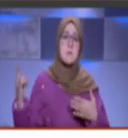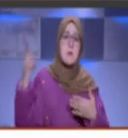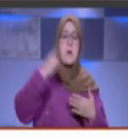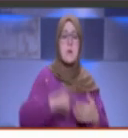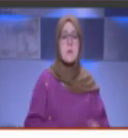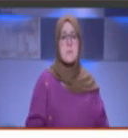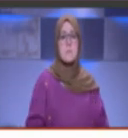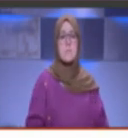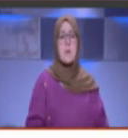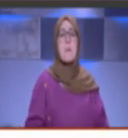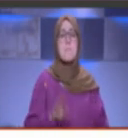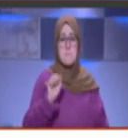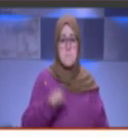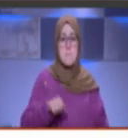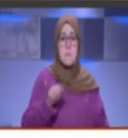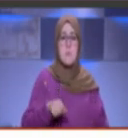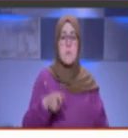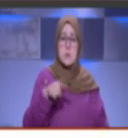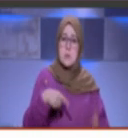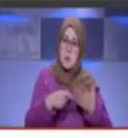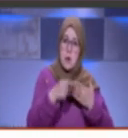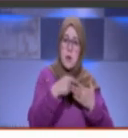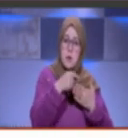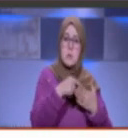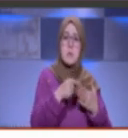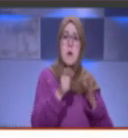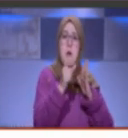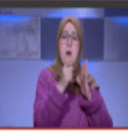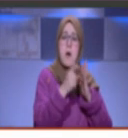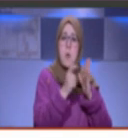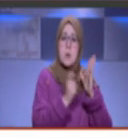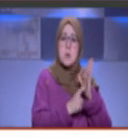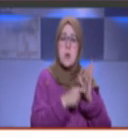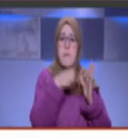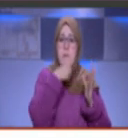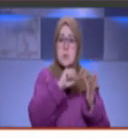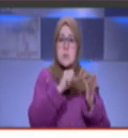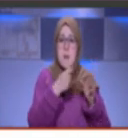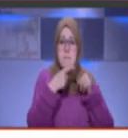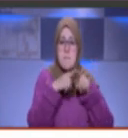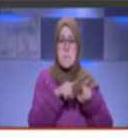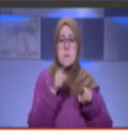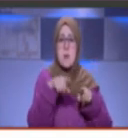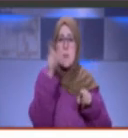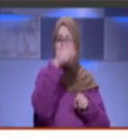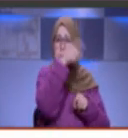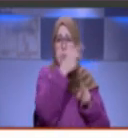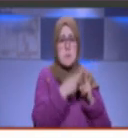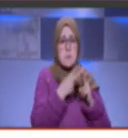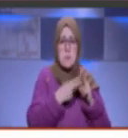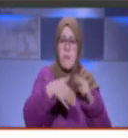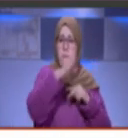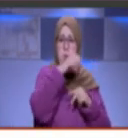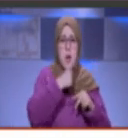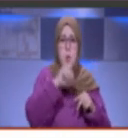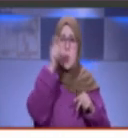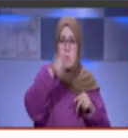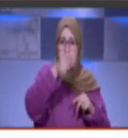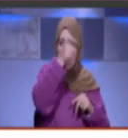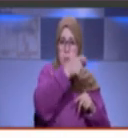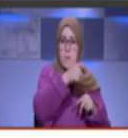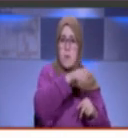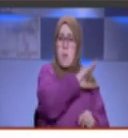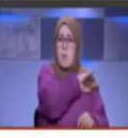أن هناك الإجراءات التي تم اتخاذها وفق القوانين الفرنسية بالنسبة للمواطنين الفرنسيين أو لأفراد القوات المسلحة